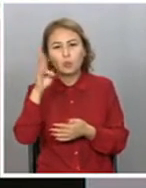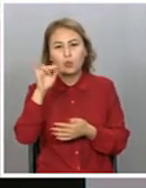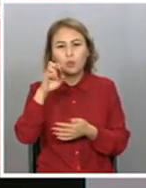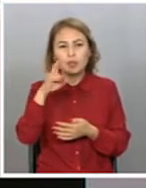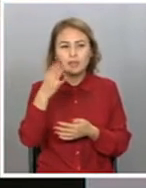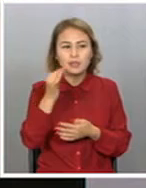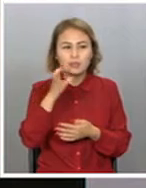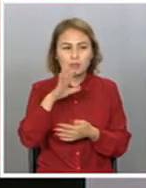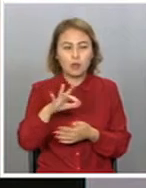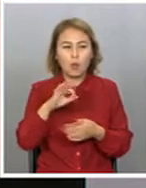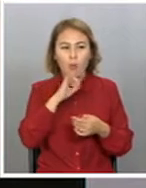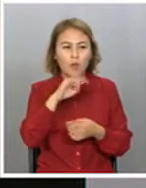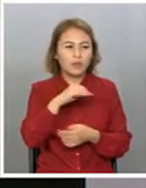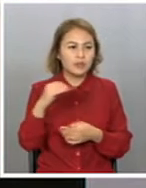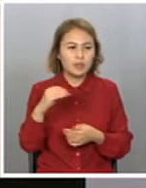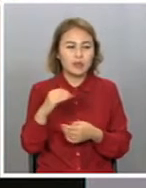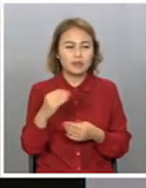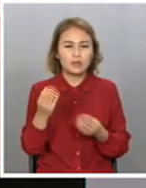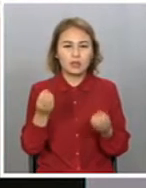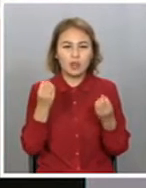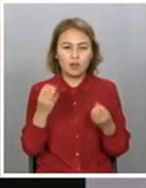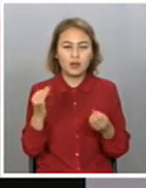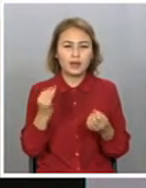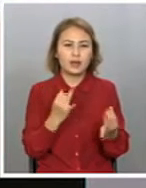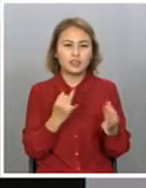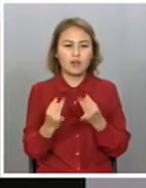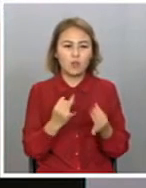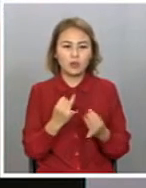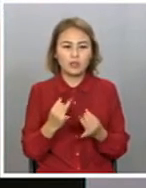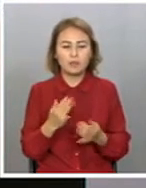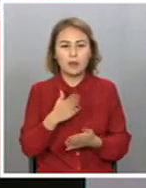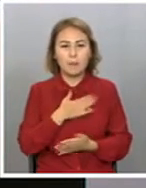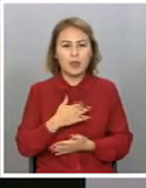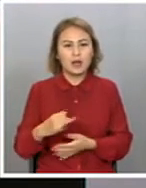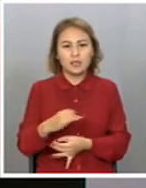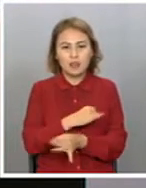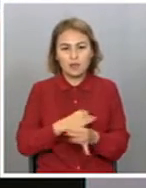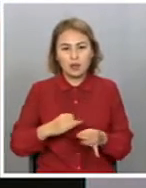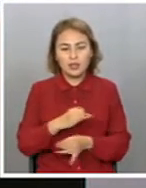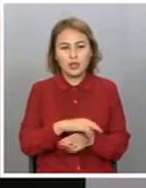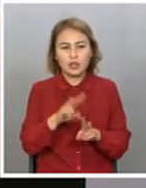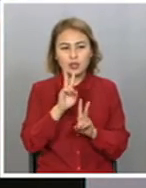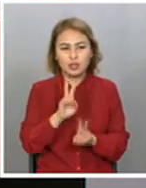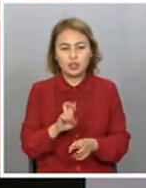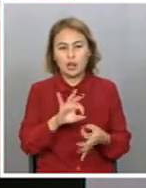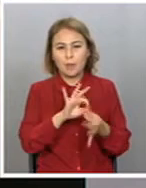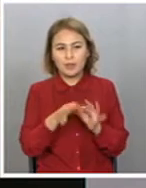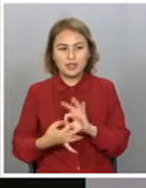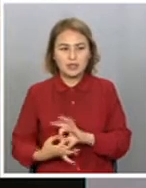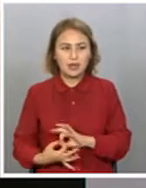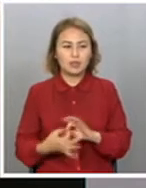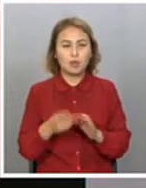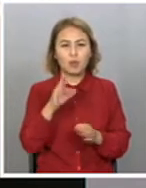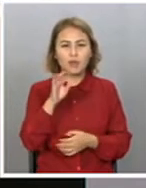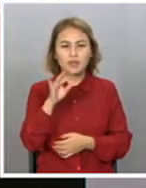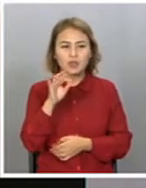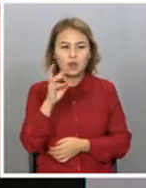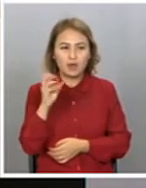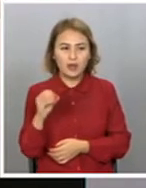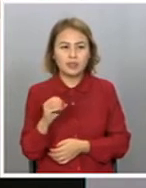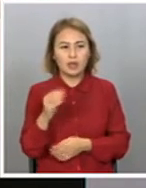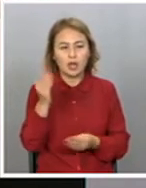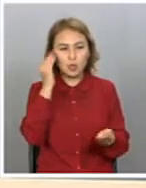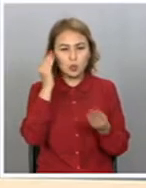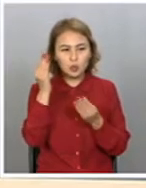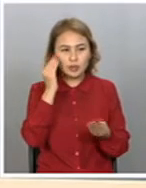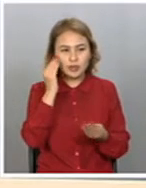публицистический, официально-деловой и разговорный. Мы познакомились с типами речи, описание, повествование,